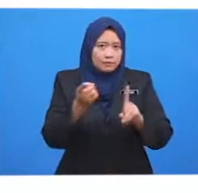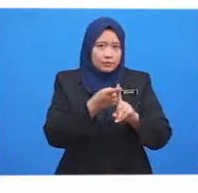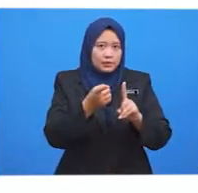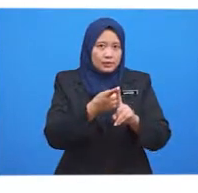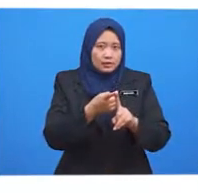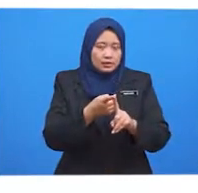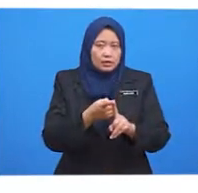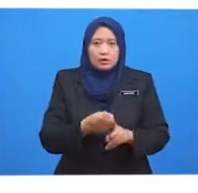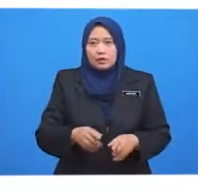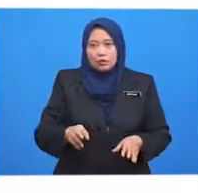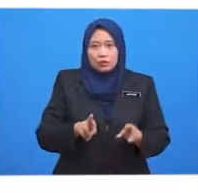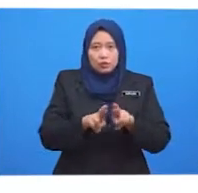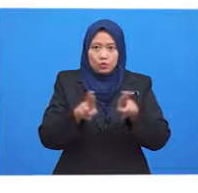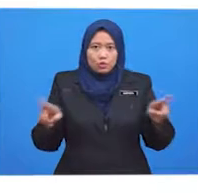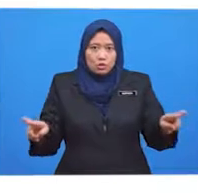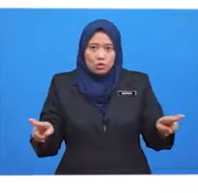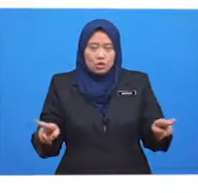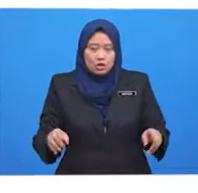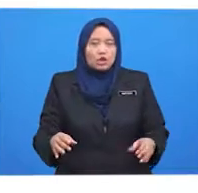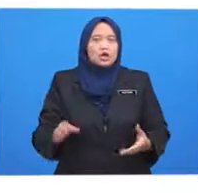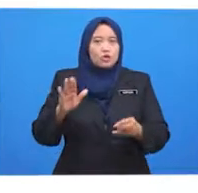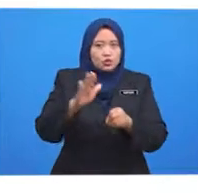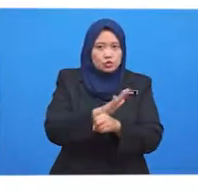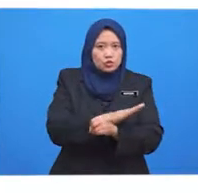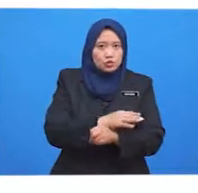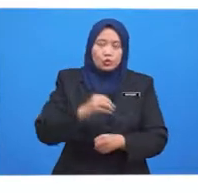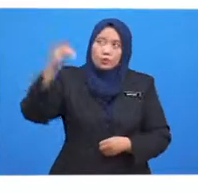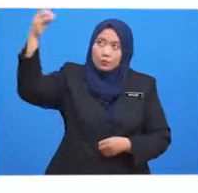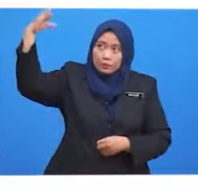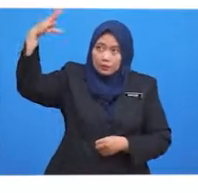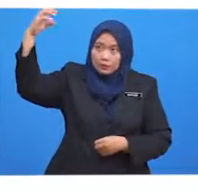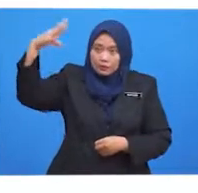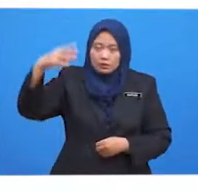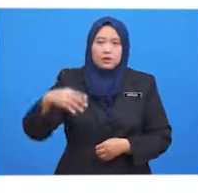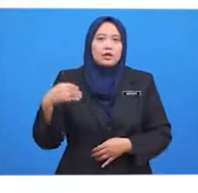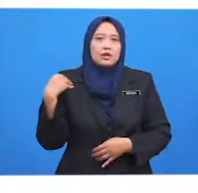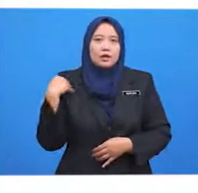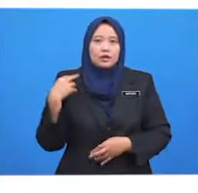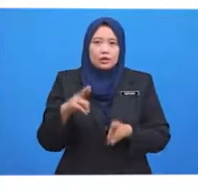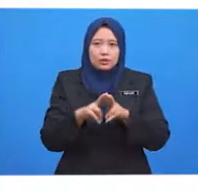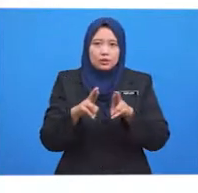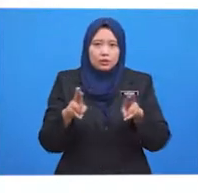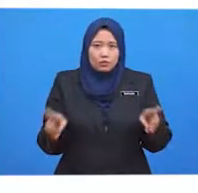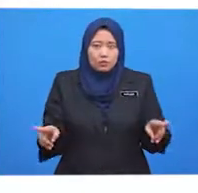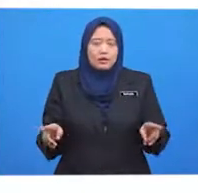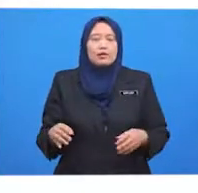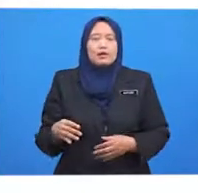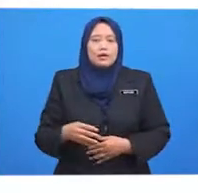cukup terang, ada bekalan udara panas atau sejuk, mempunyai peredaran udara yang